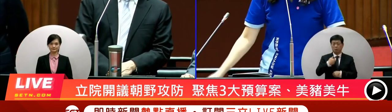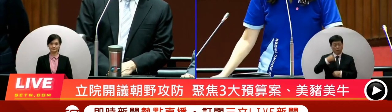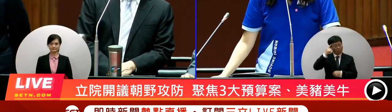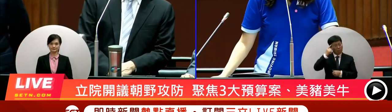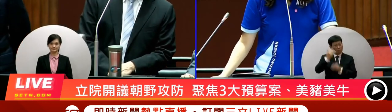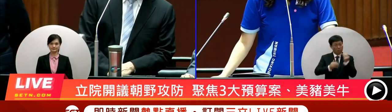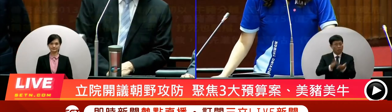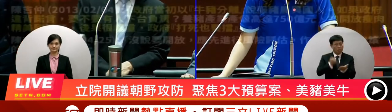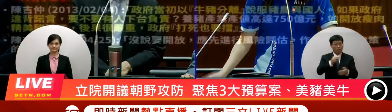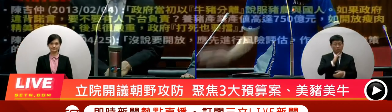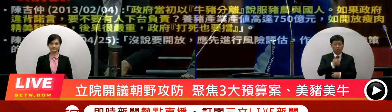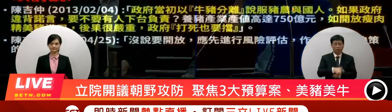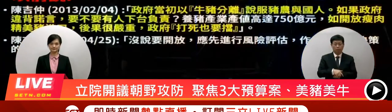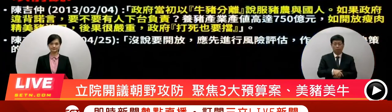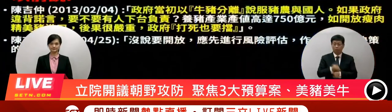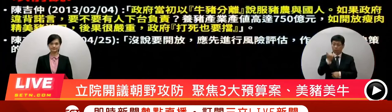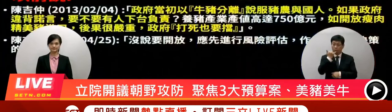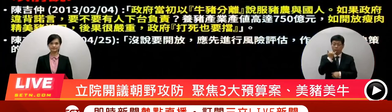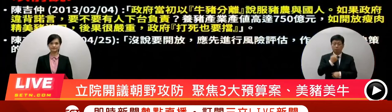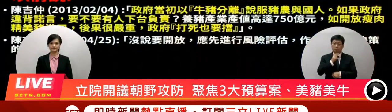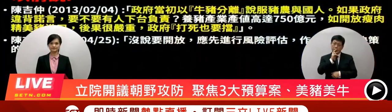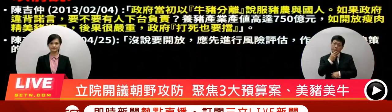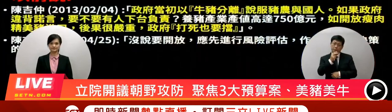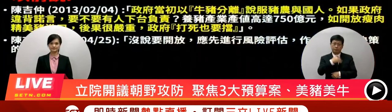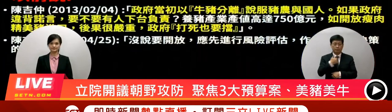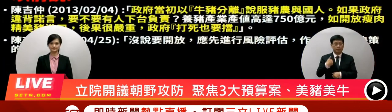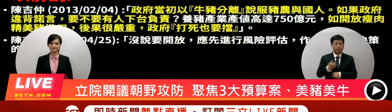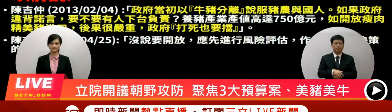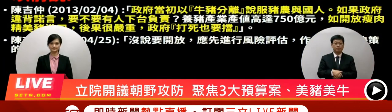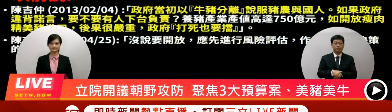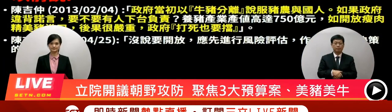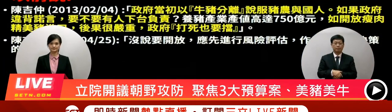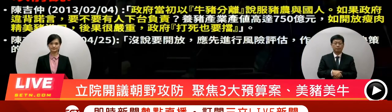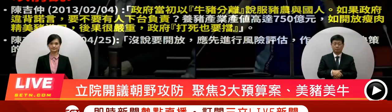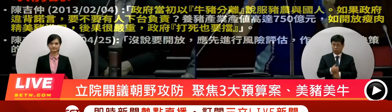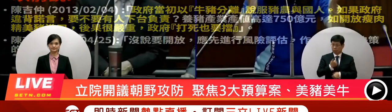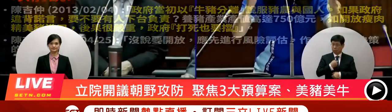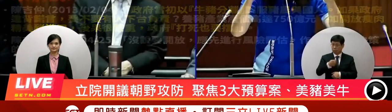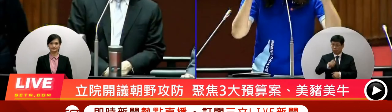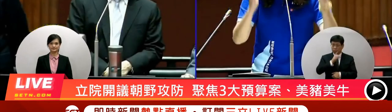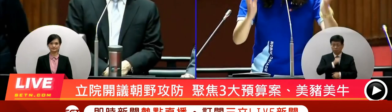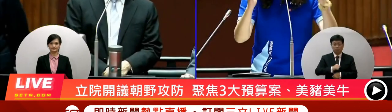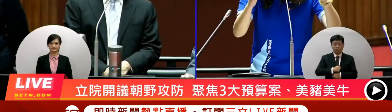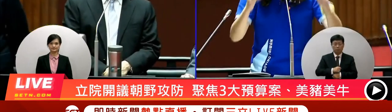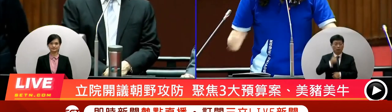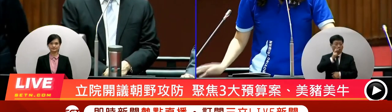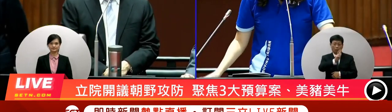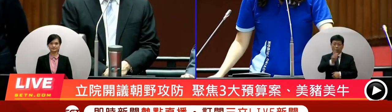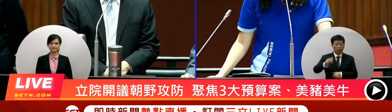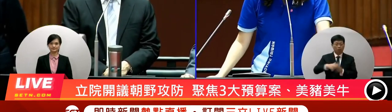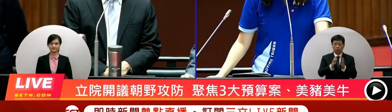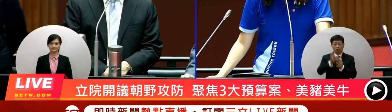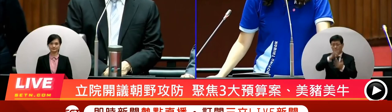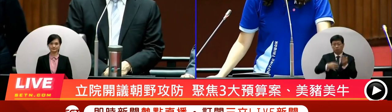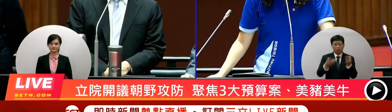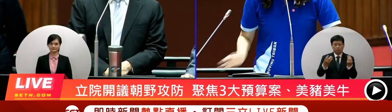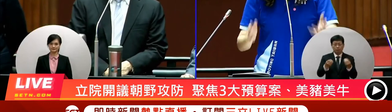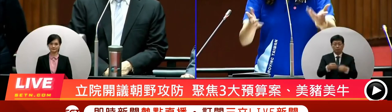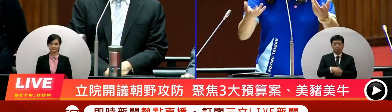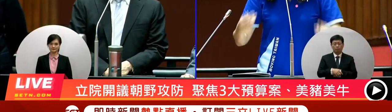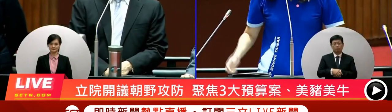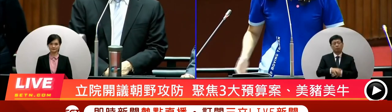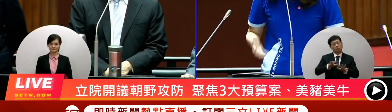吗？可以这样子前后不一吗？可以这样子完全没有任何的原则吗？